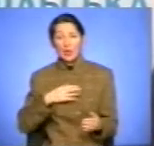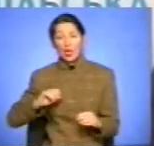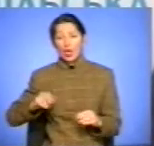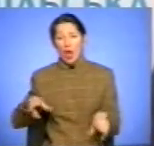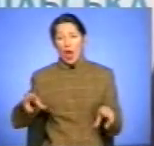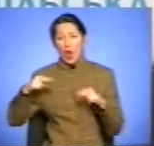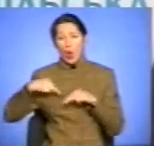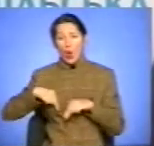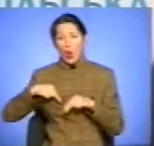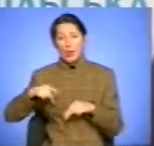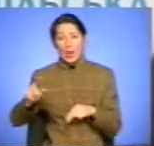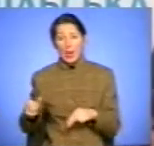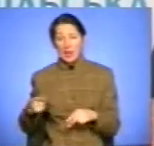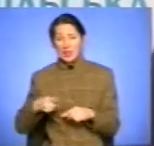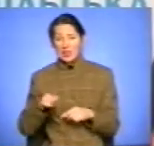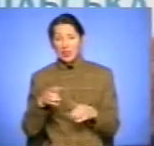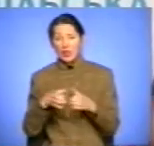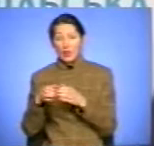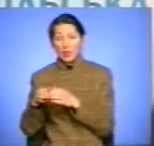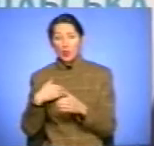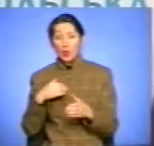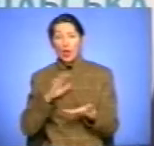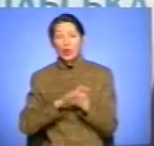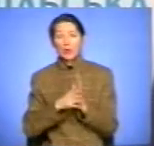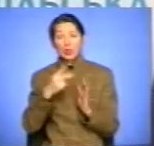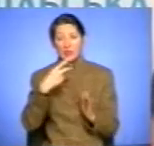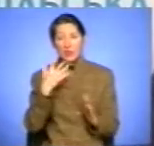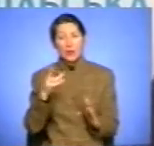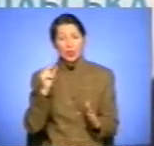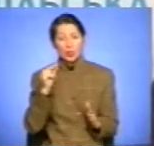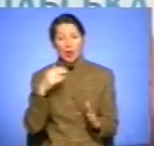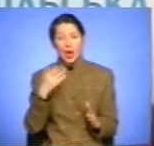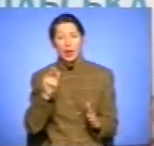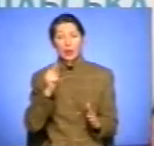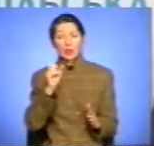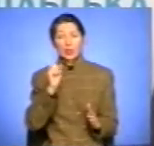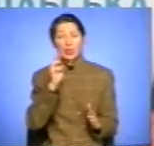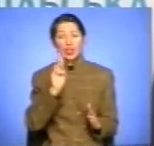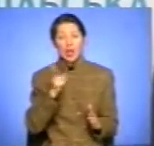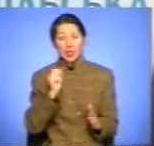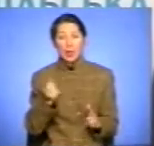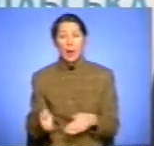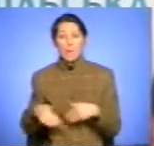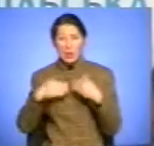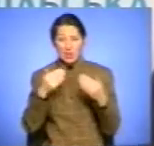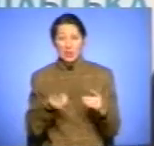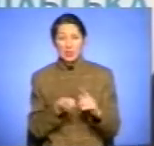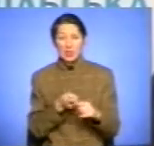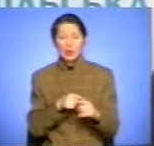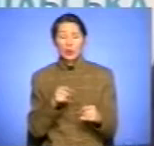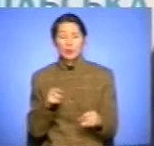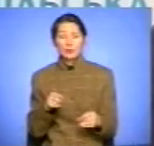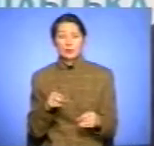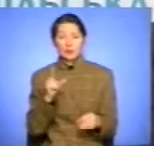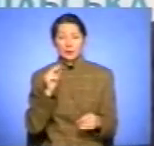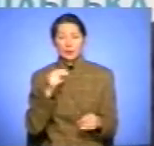фракцій керівники фракцій що ми ж узгодили 25 число А чашка цю дату перенесла Я пішов на поводу Свободи